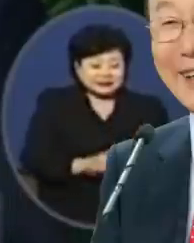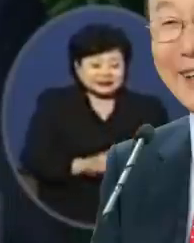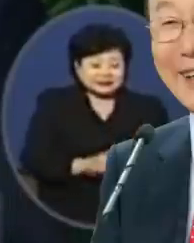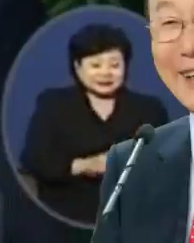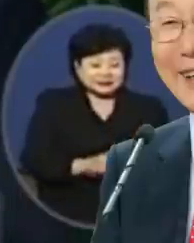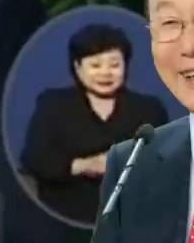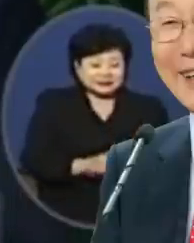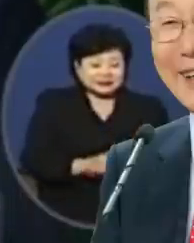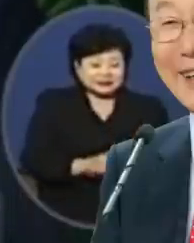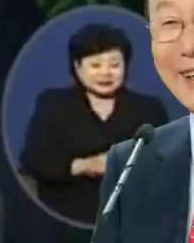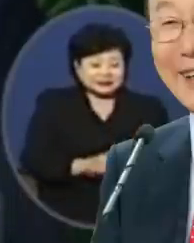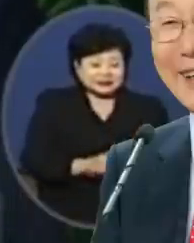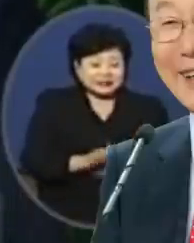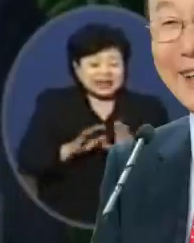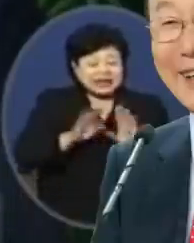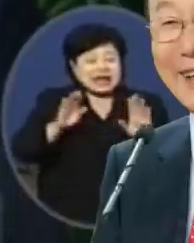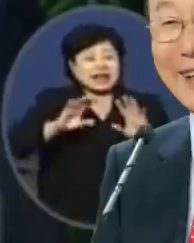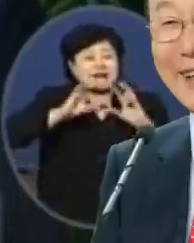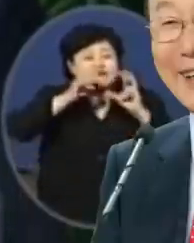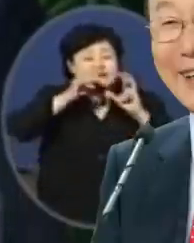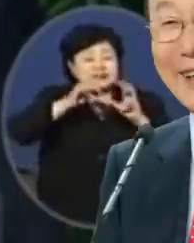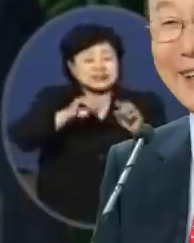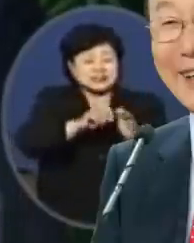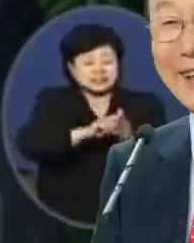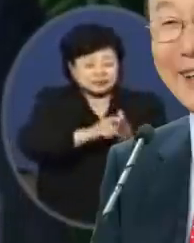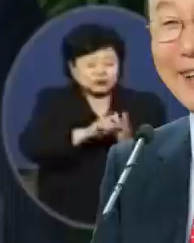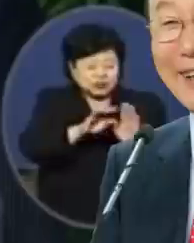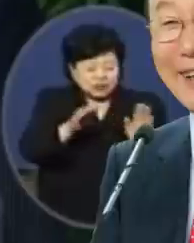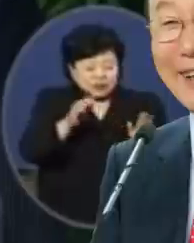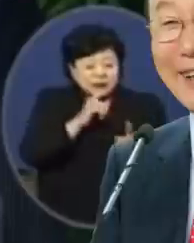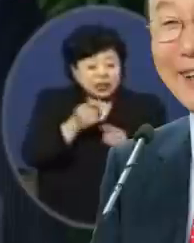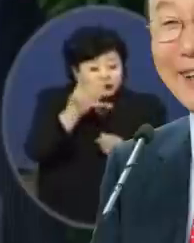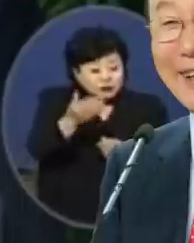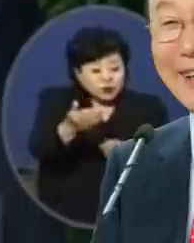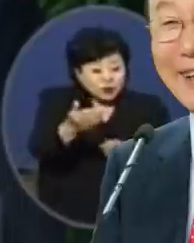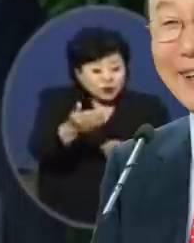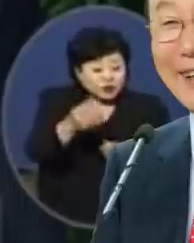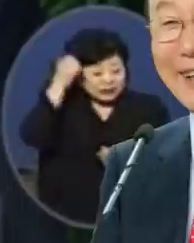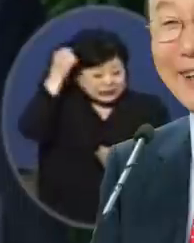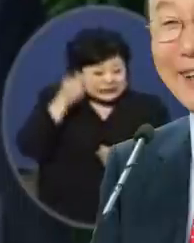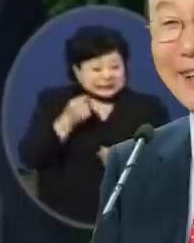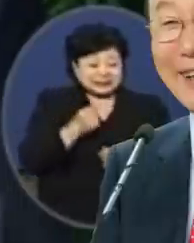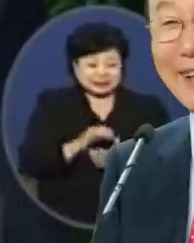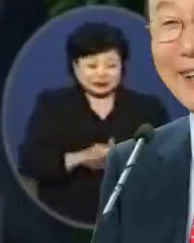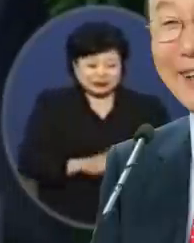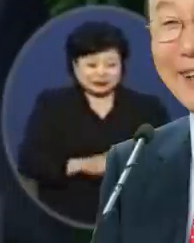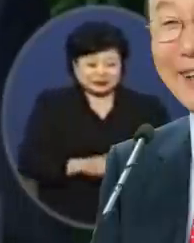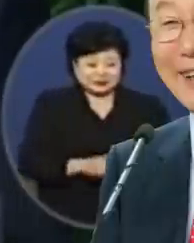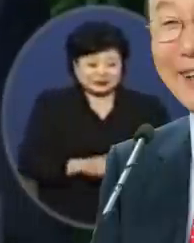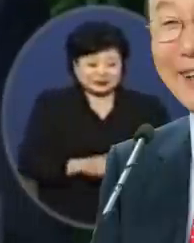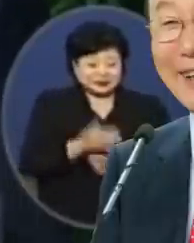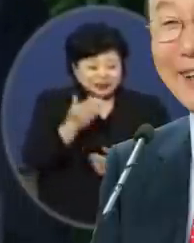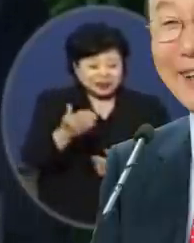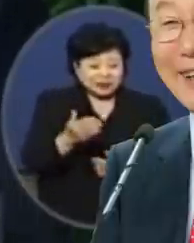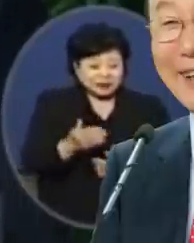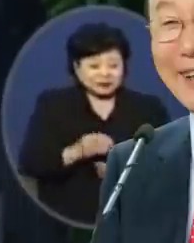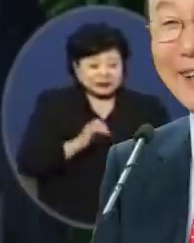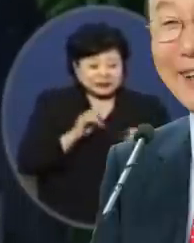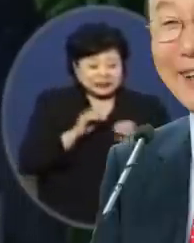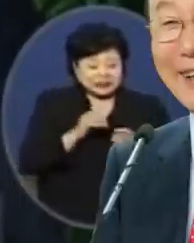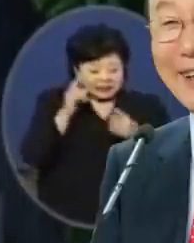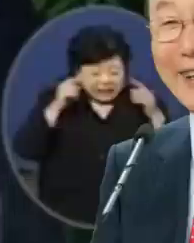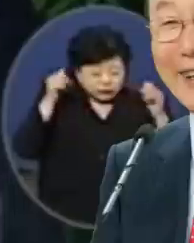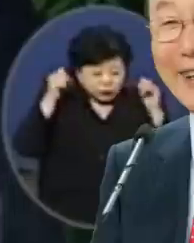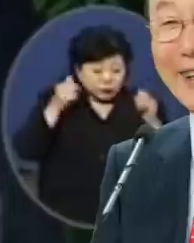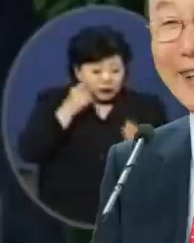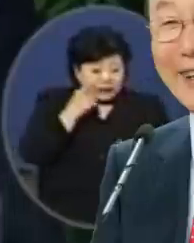천당의 문을 여는 열쇠인 말을 주셨다는 것을 잊지 마시기 바랍니다. 여러분이 대학은 못 나와도